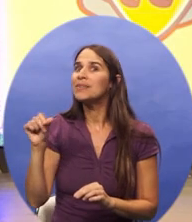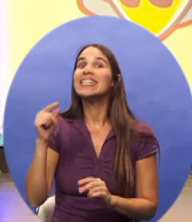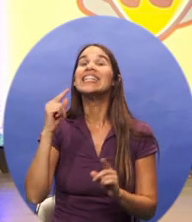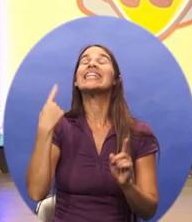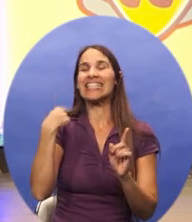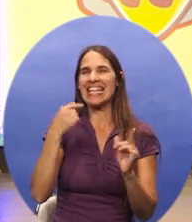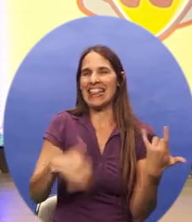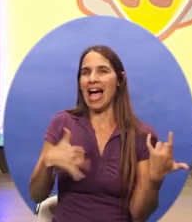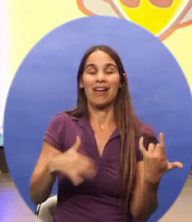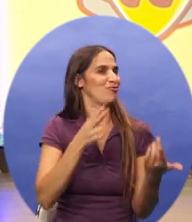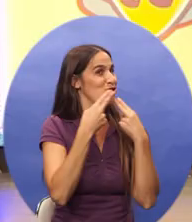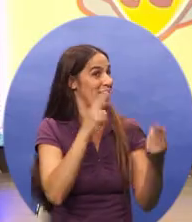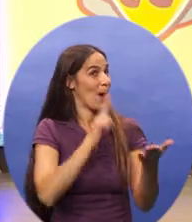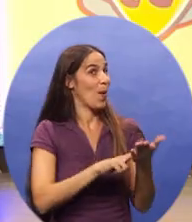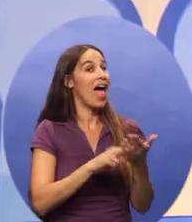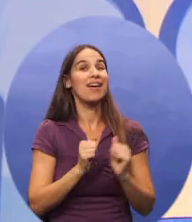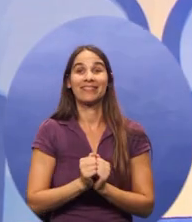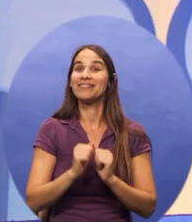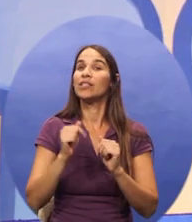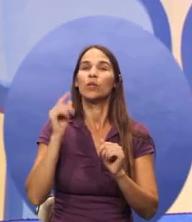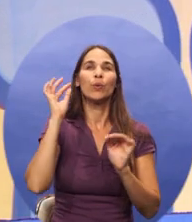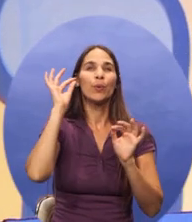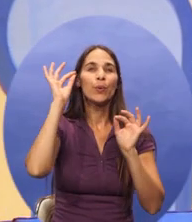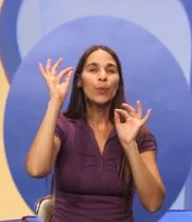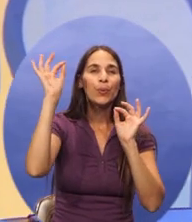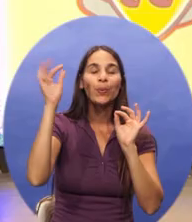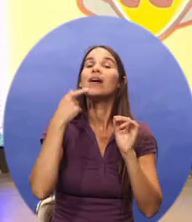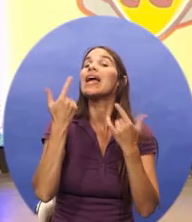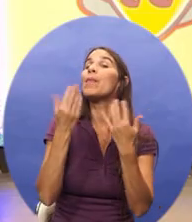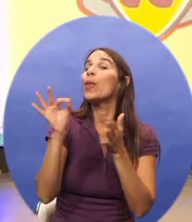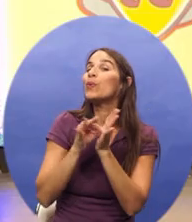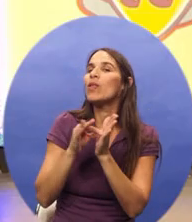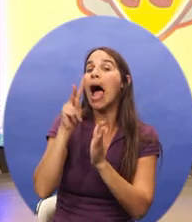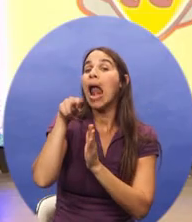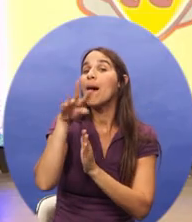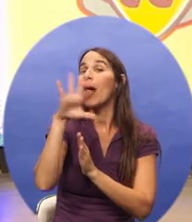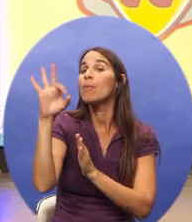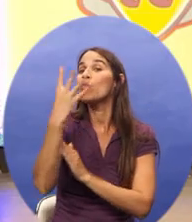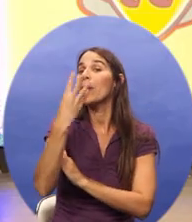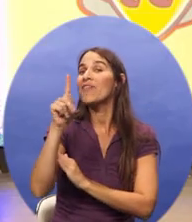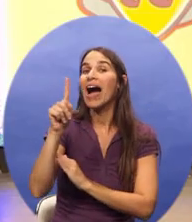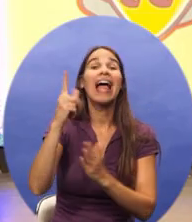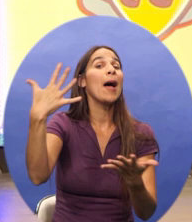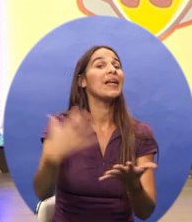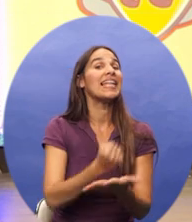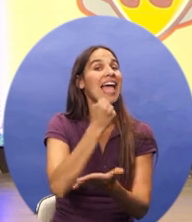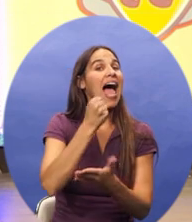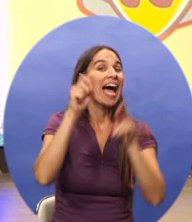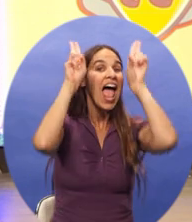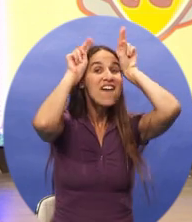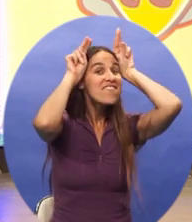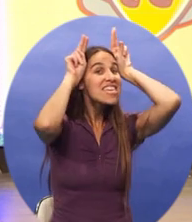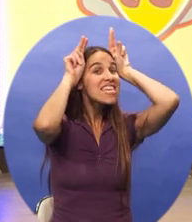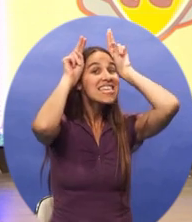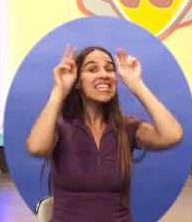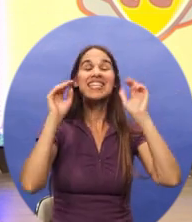גיטרה! גיטרה! תשובה נכונה! יש! כמה נקודות יש לי? 2541. והמנצח הוא